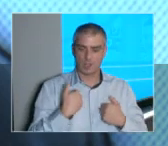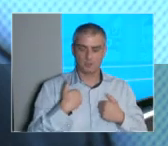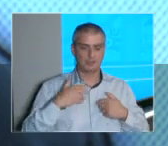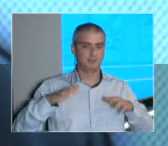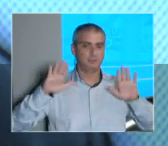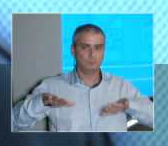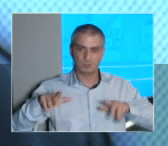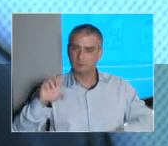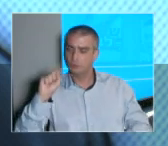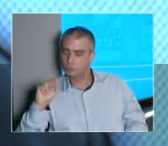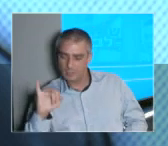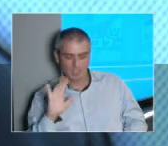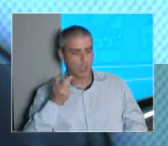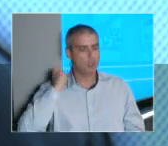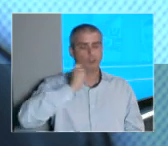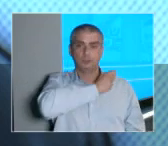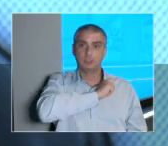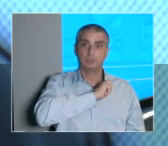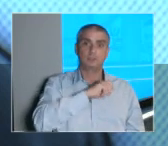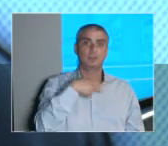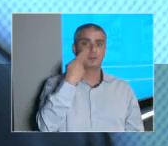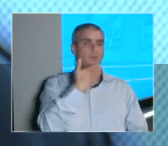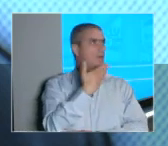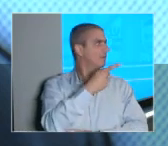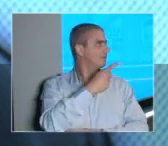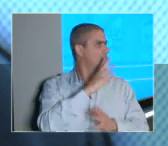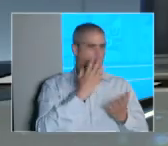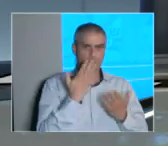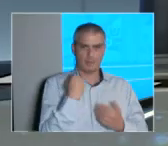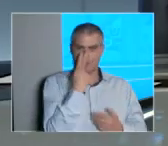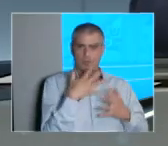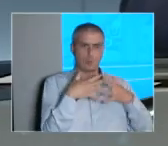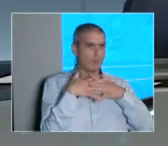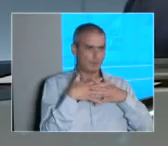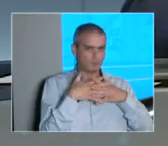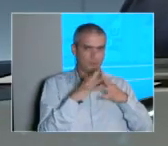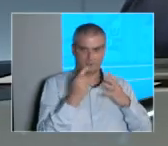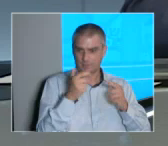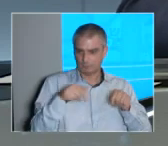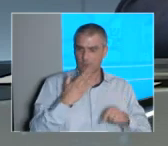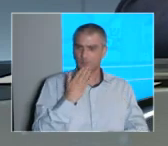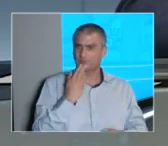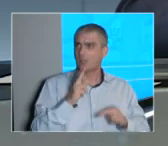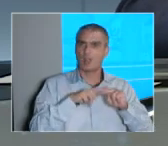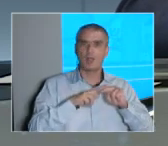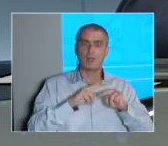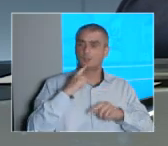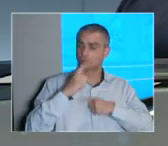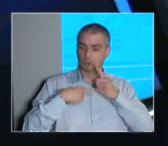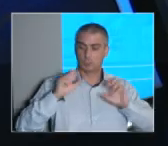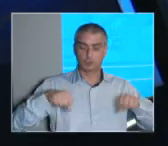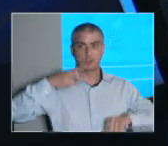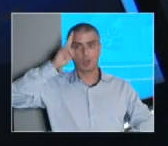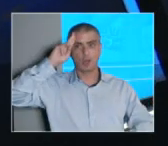סוני, וכן הלאה, או הגדרה לאומנית. אולי זה בגלל, וראינו את זה בארצות הברית, וגם קצת כאן בישראל, אחרי כל שנות